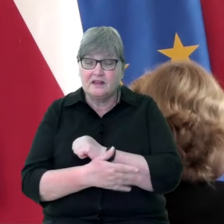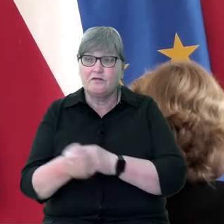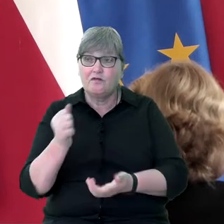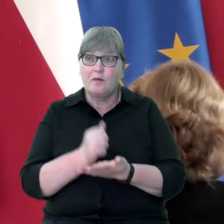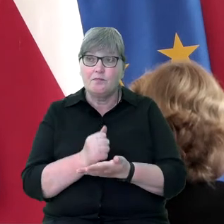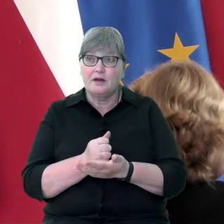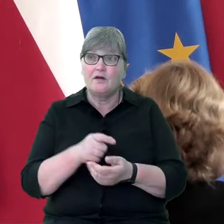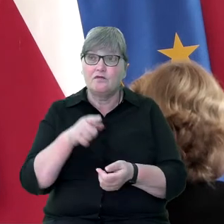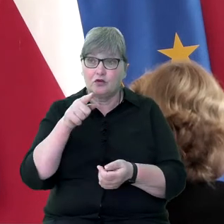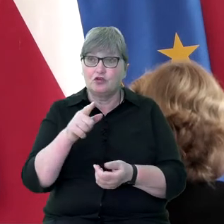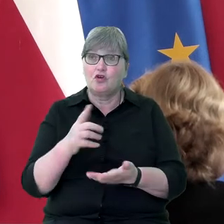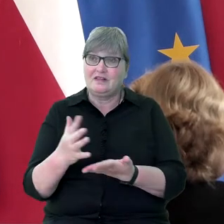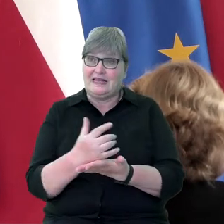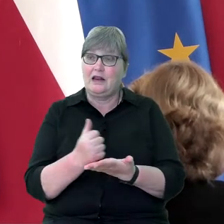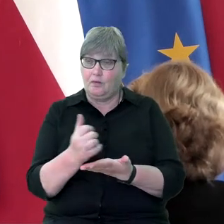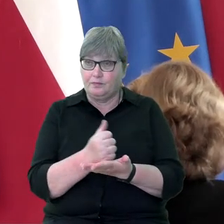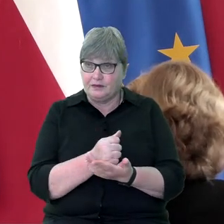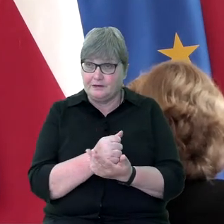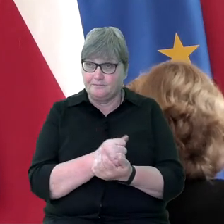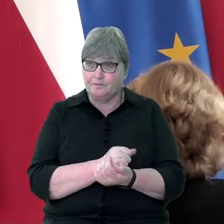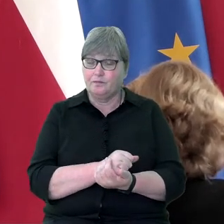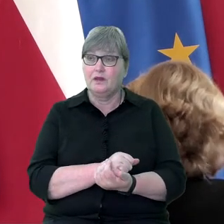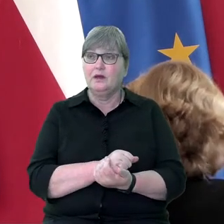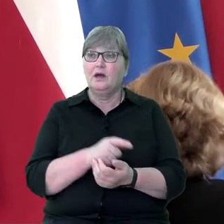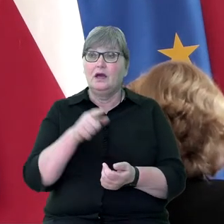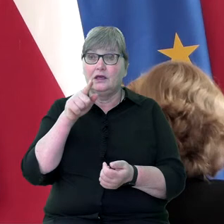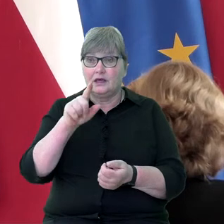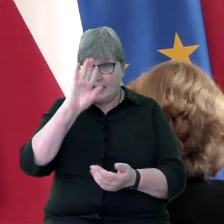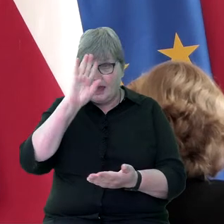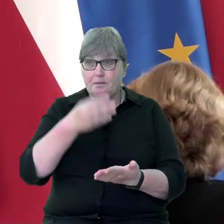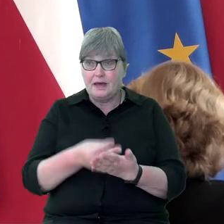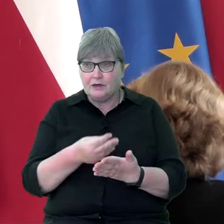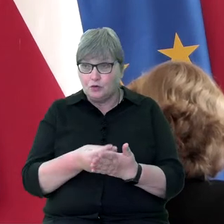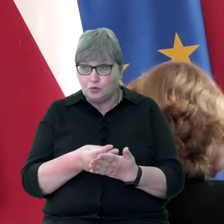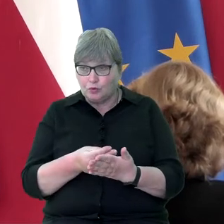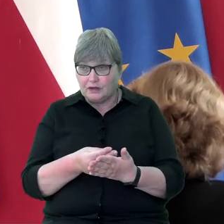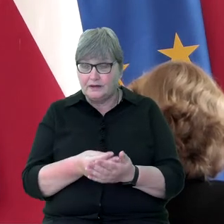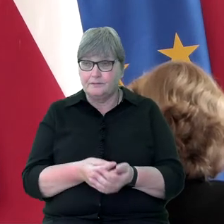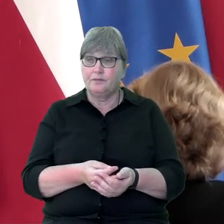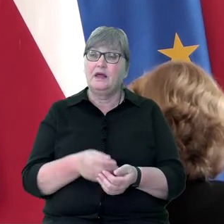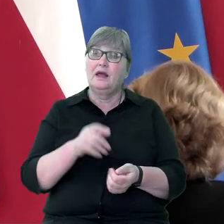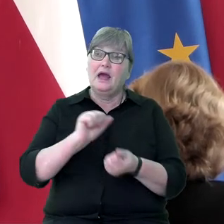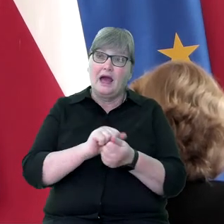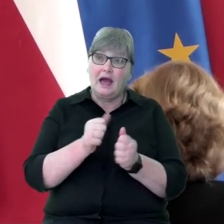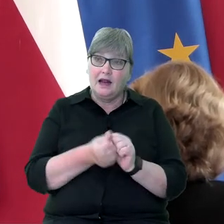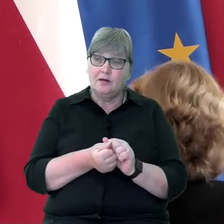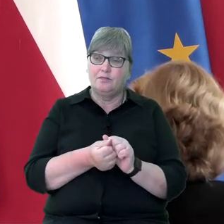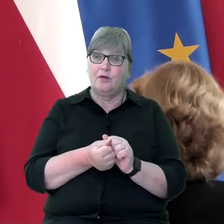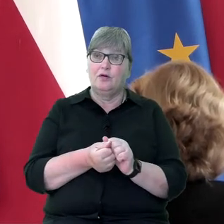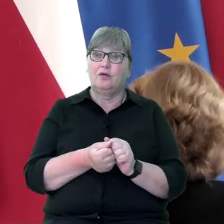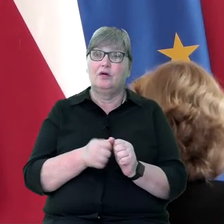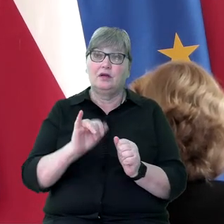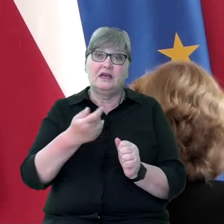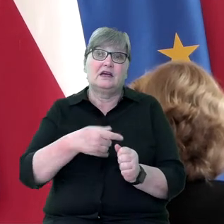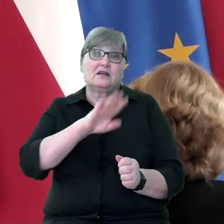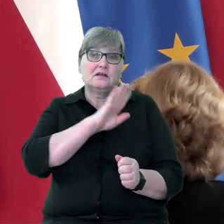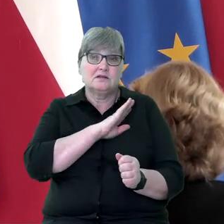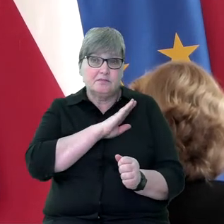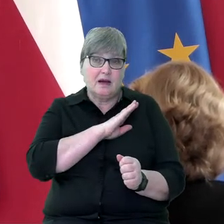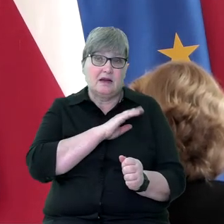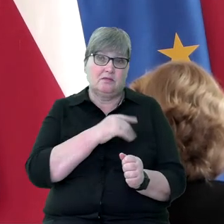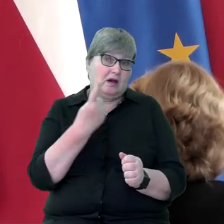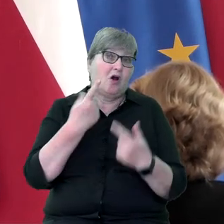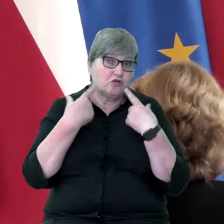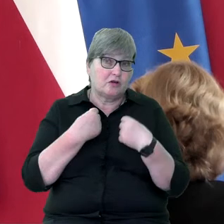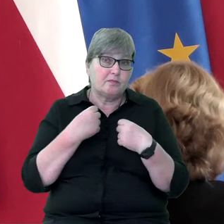do wynagrodzenia, także do uposażenia emerytalnego czy wdowiego i sierocego. Tutaj odrębne przepisy